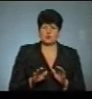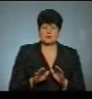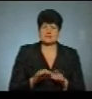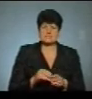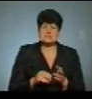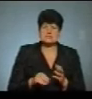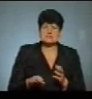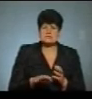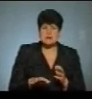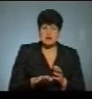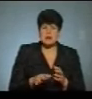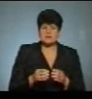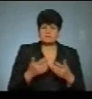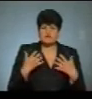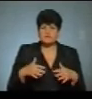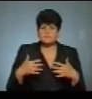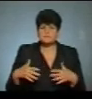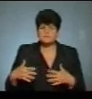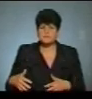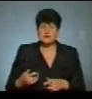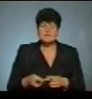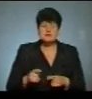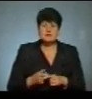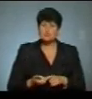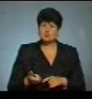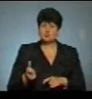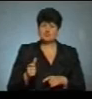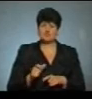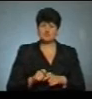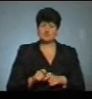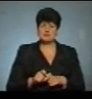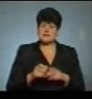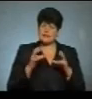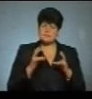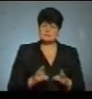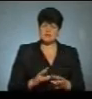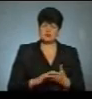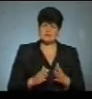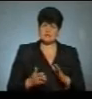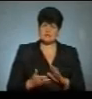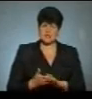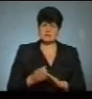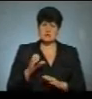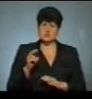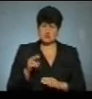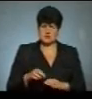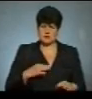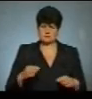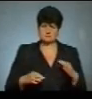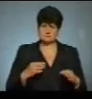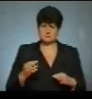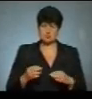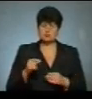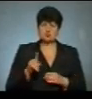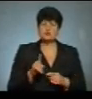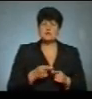земля йде з-під їхніх ніг, і це дуже небезпечна ситуація соціально-вибухова, тому що